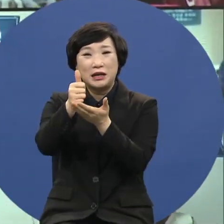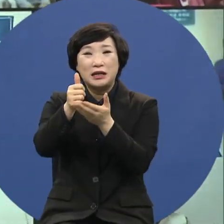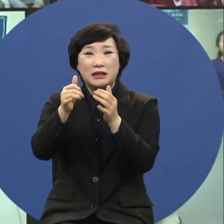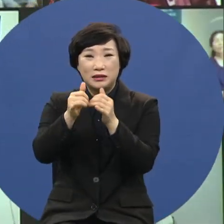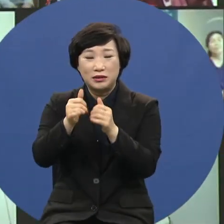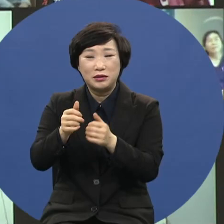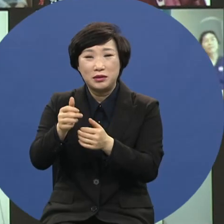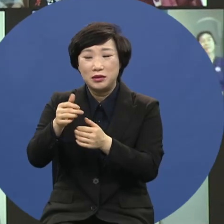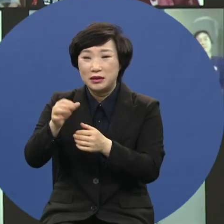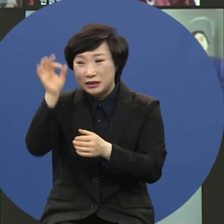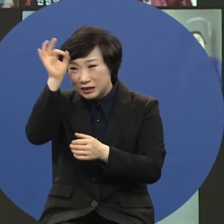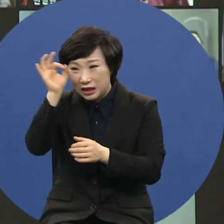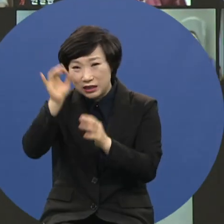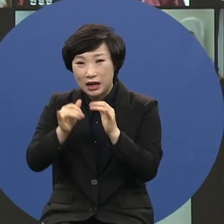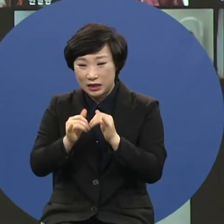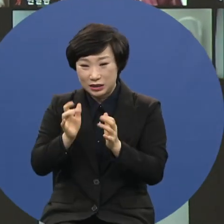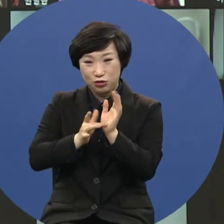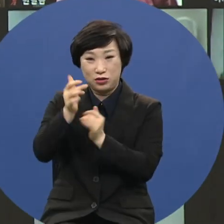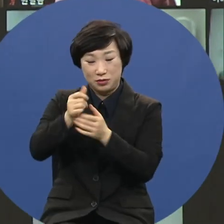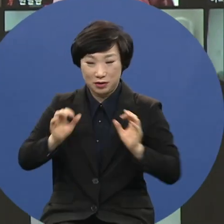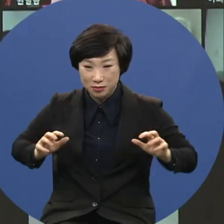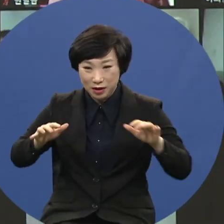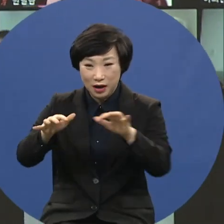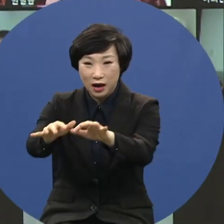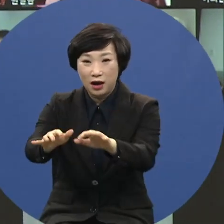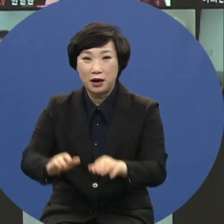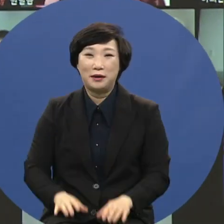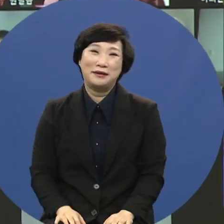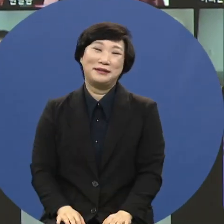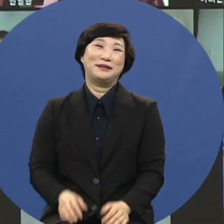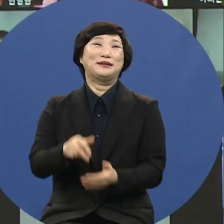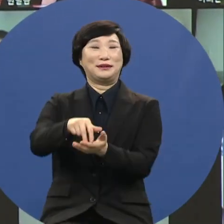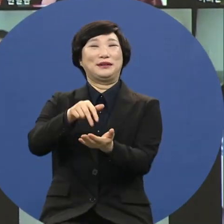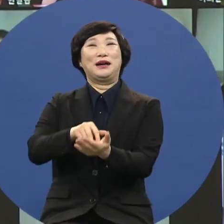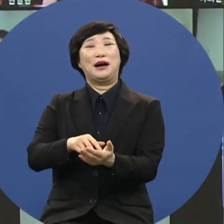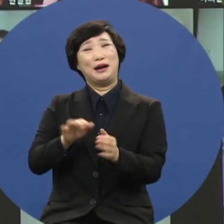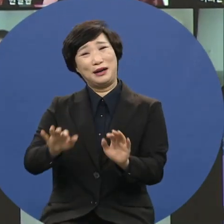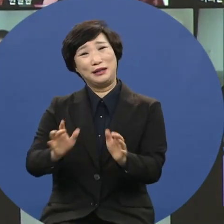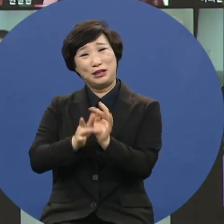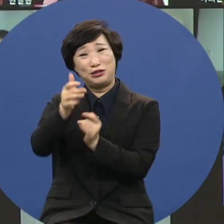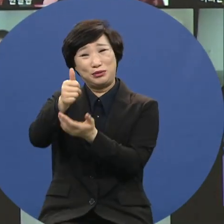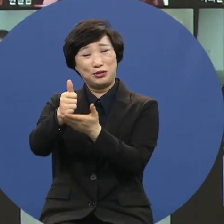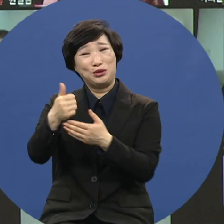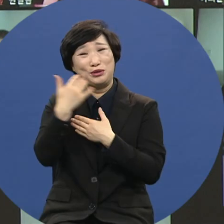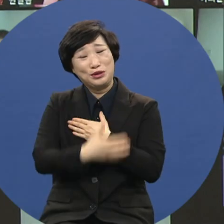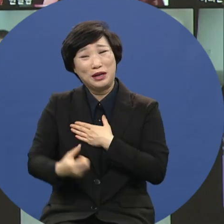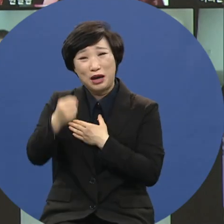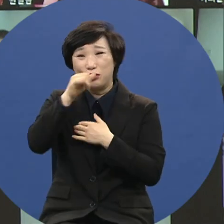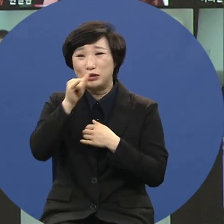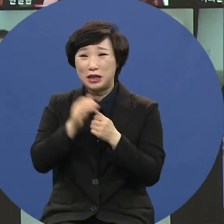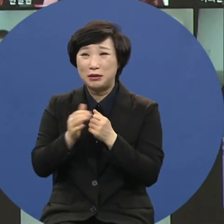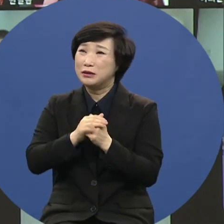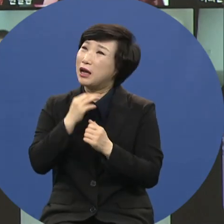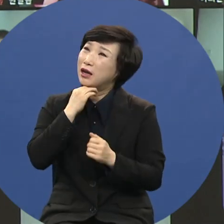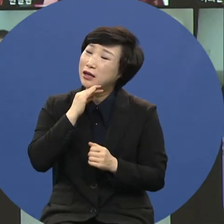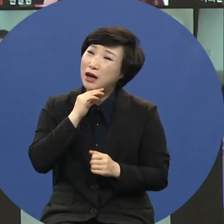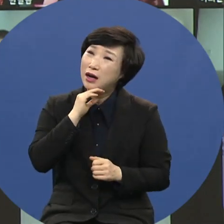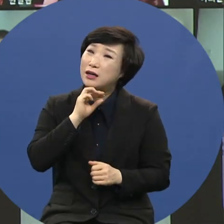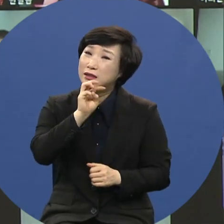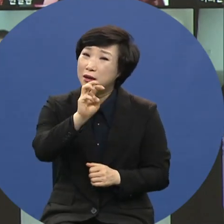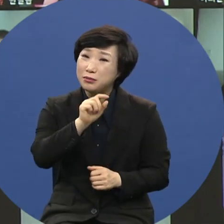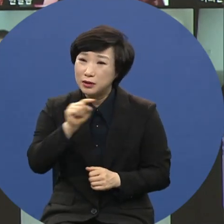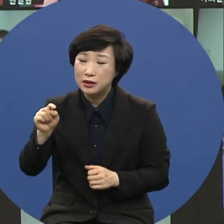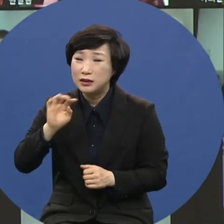내가 생각할 때 그래. 주님 얼마나 육신을 가지셨으니 나이가 30부터